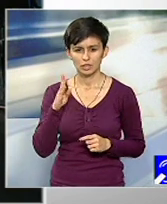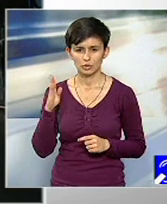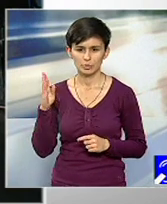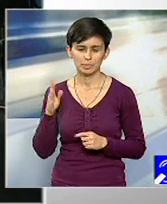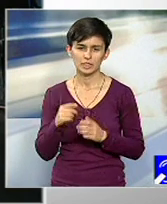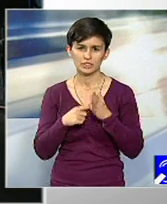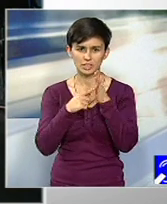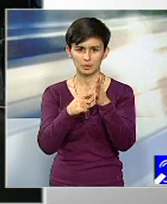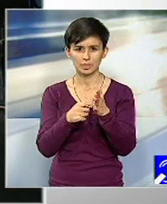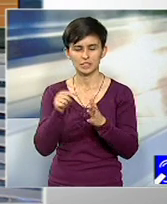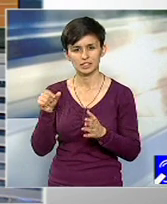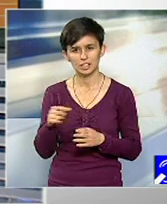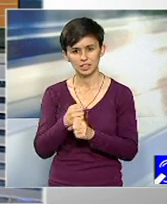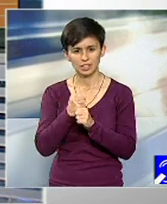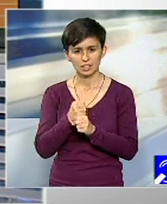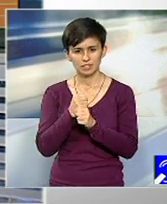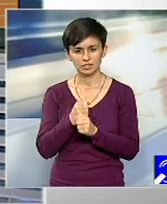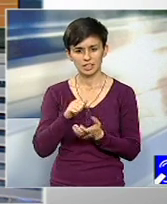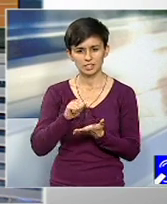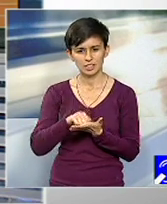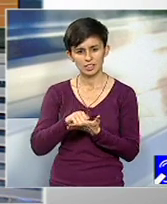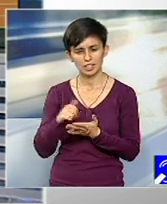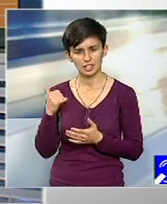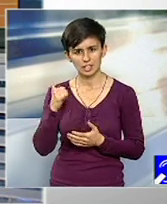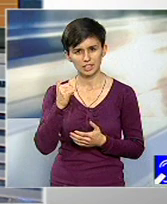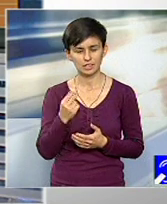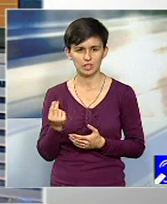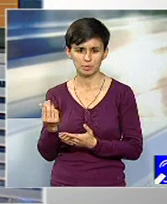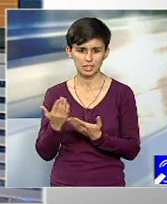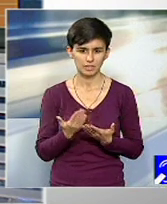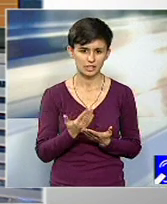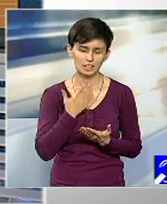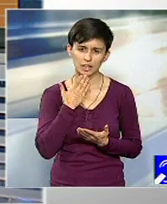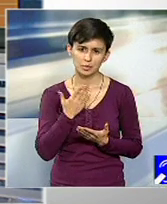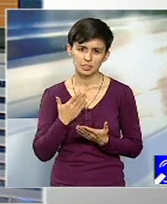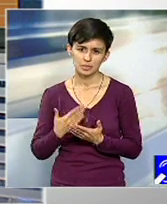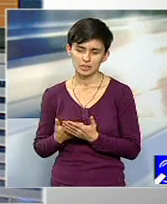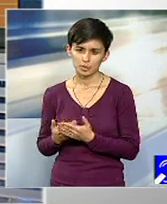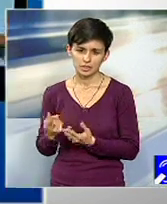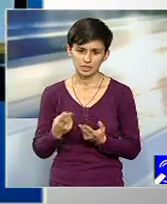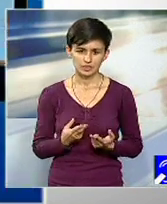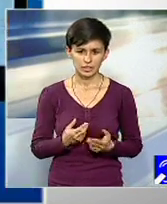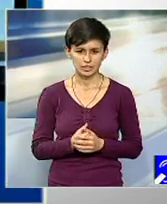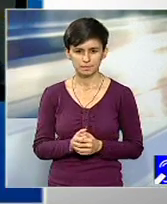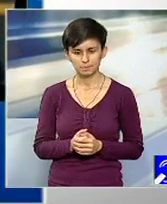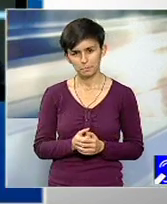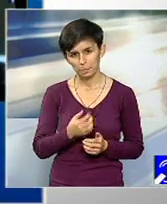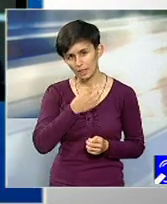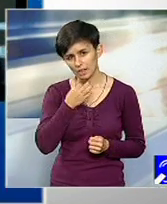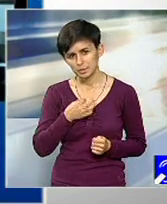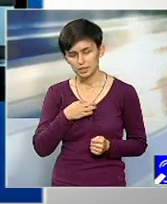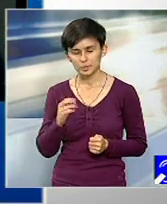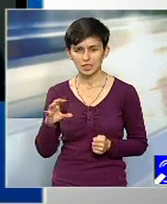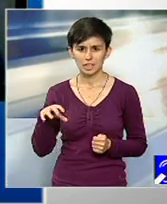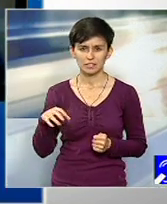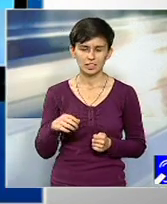și reprezentant al Fundației Cartea Călătoare. Marian, bine ai venit! Vă mulțumesc pentru invitație! Povestește-ne despre caravana filmului